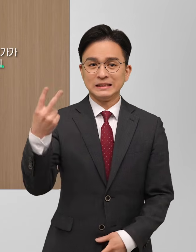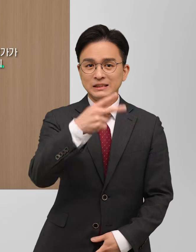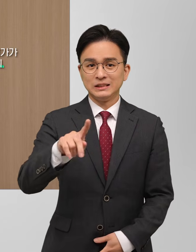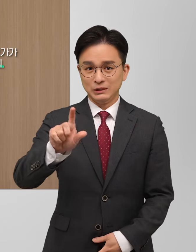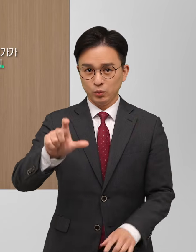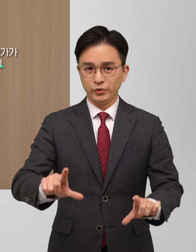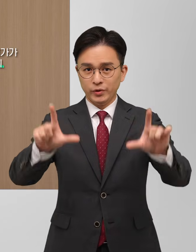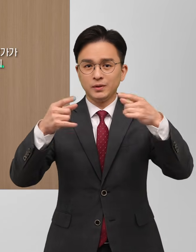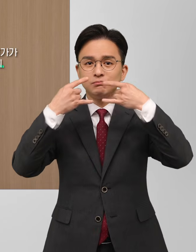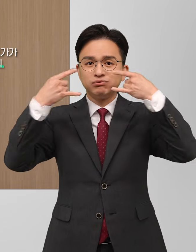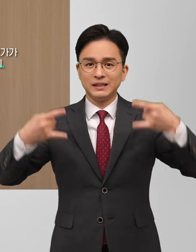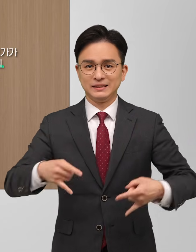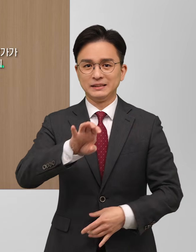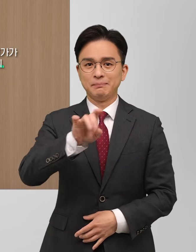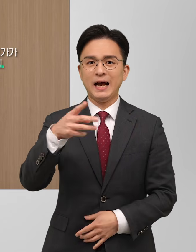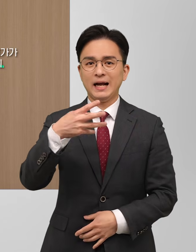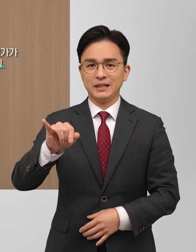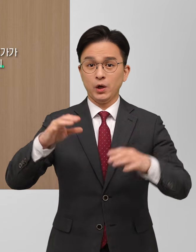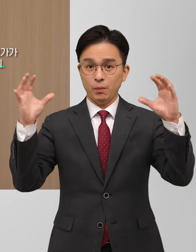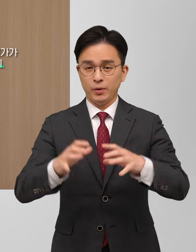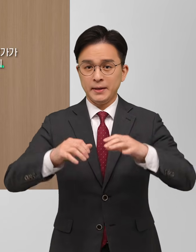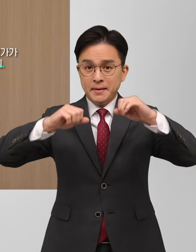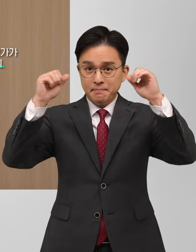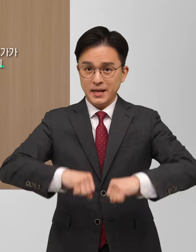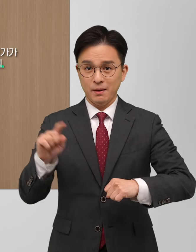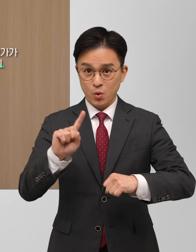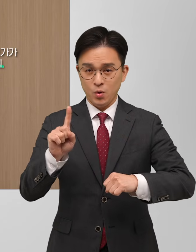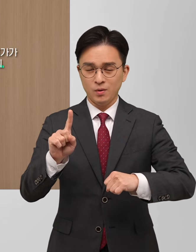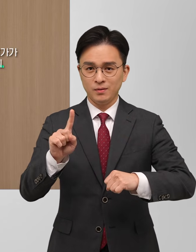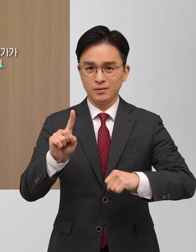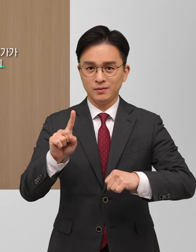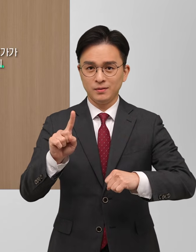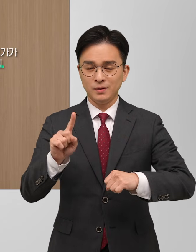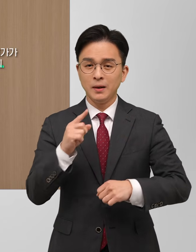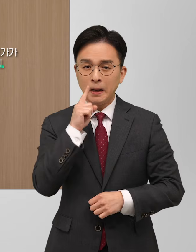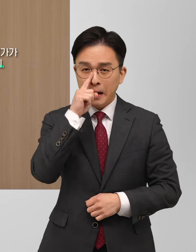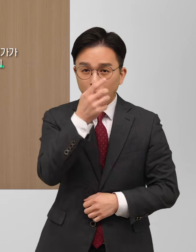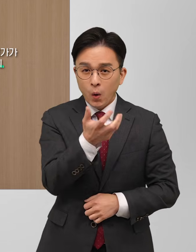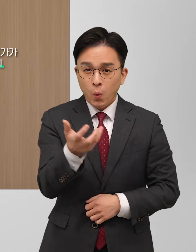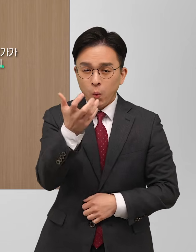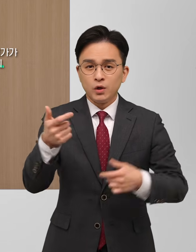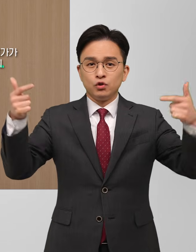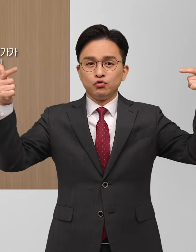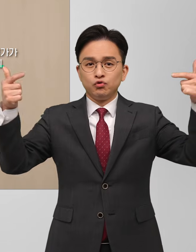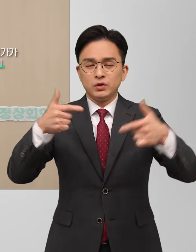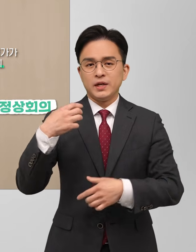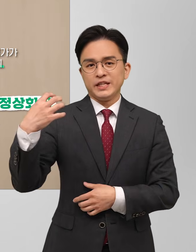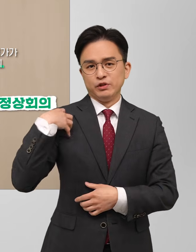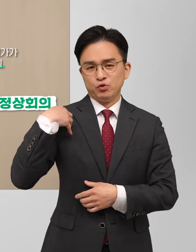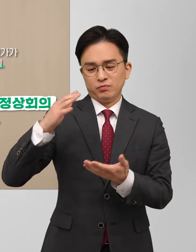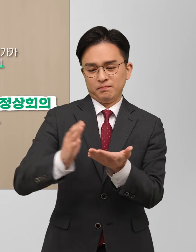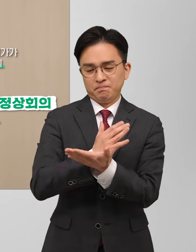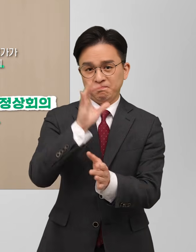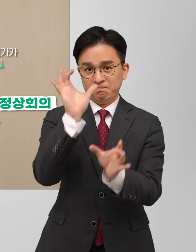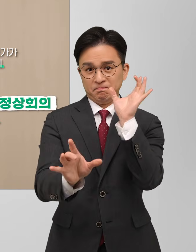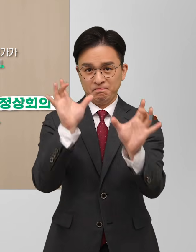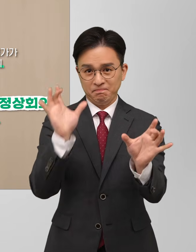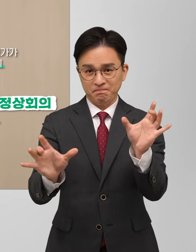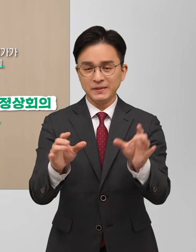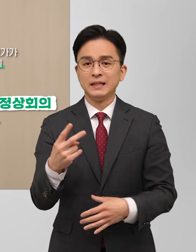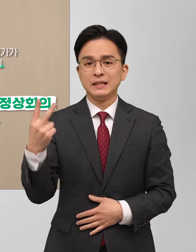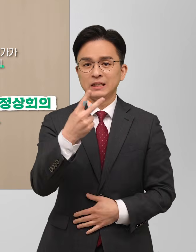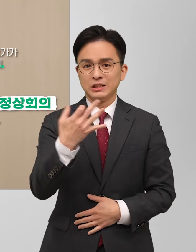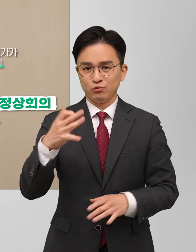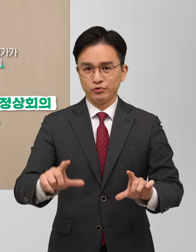2015년 채택된 파리 협정에서 전 세계 국가에 온실가스 감축 의무가 부여되고 2019년 9월